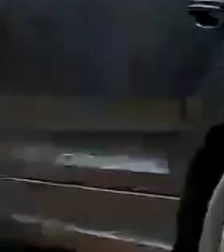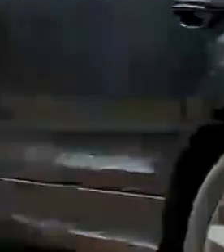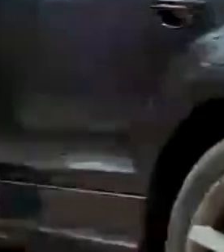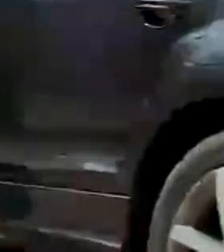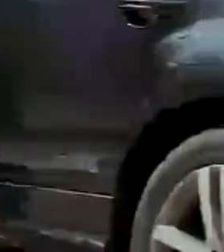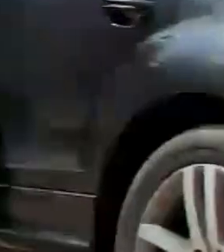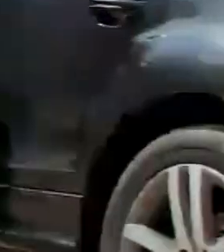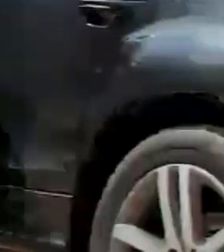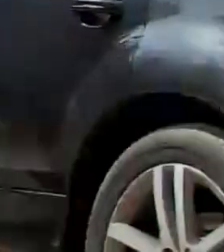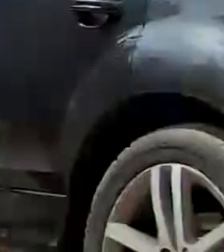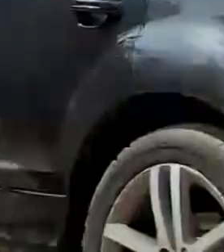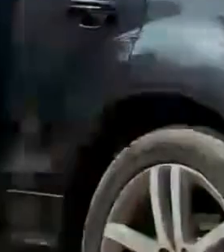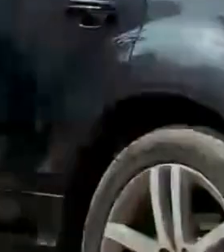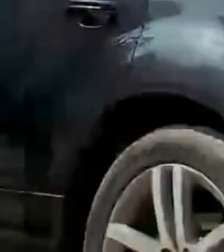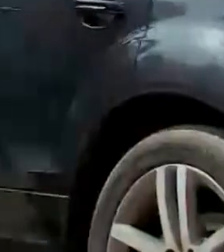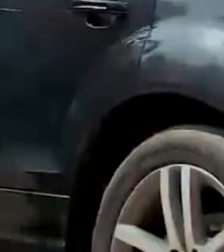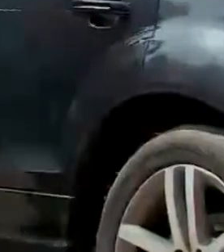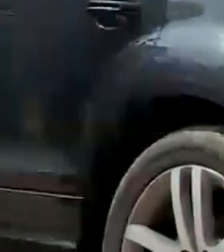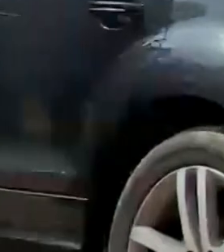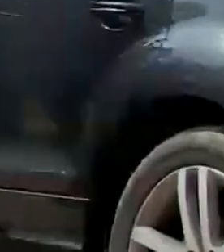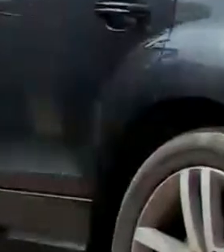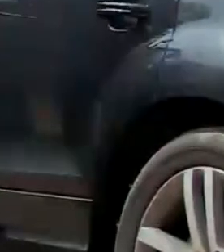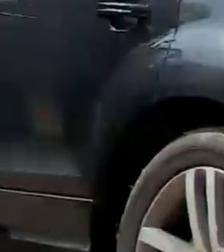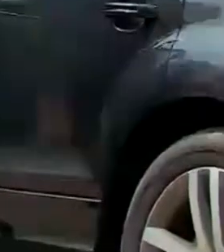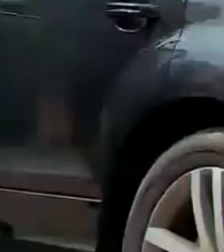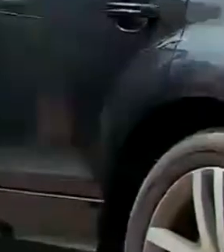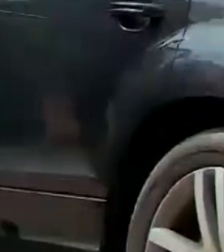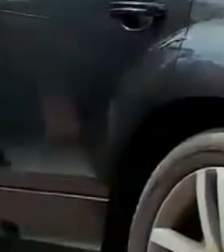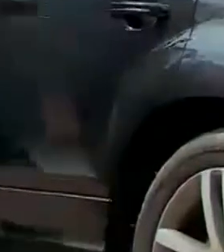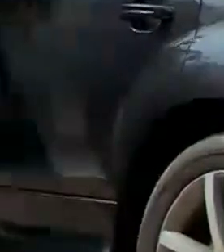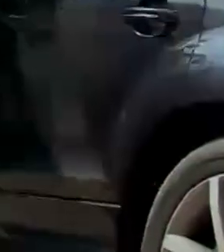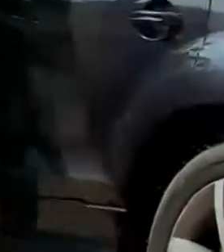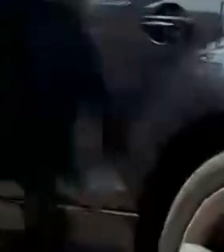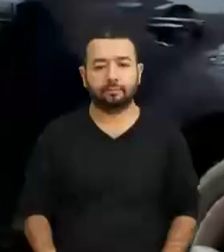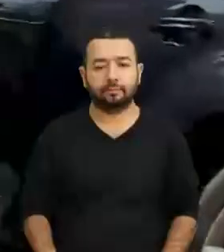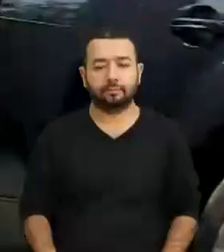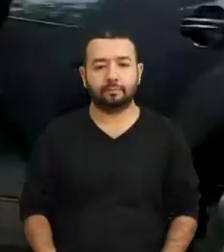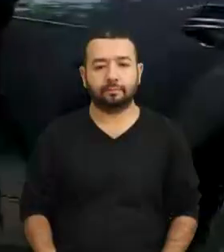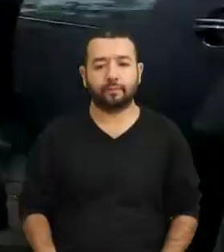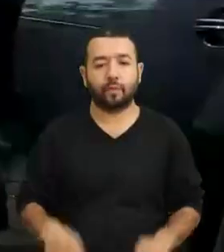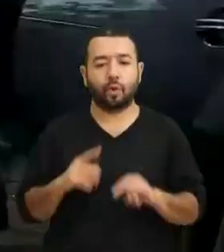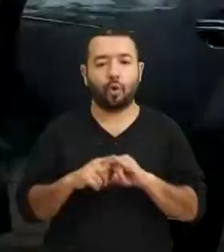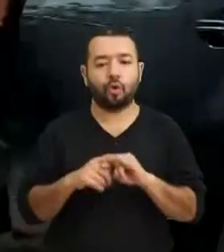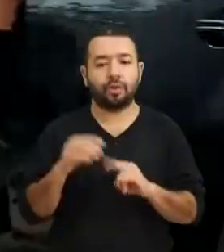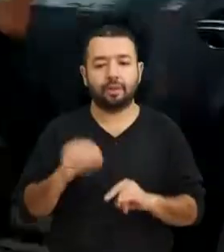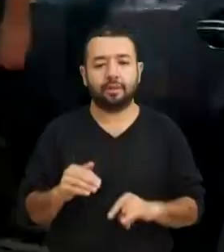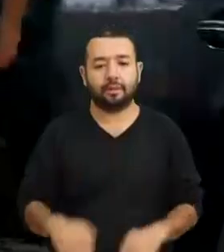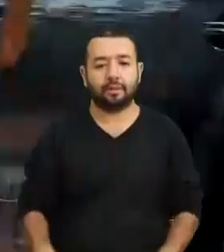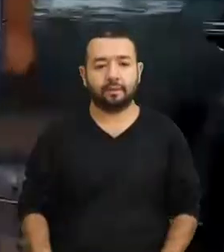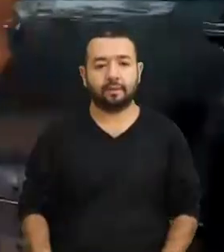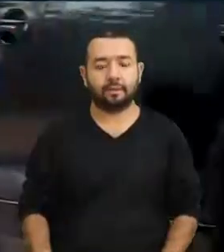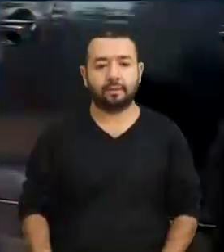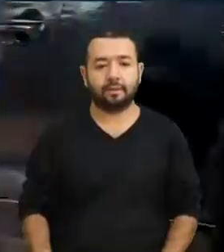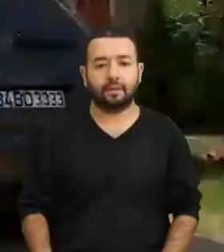Araba durunca gidip Sarp'ın kapısını açtı. Sarp elinde birkaç tane düğün davetiyesiyle indi arabadan. Hoş geldiniz.